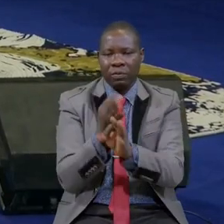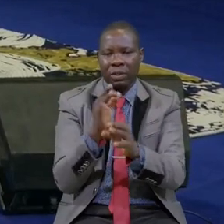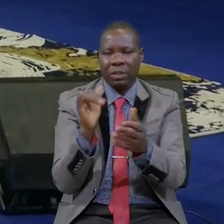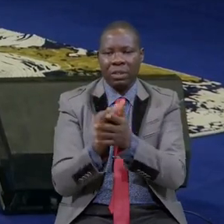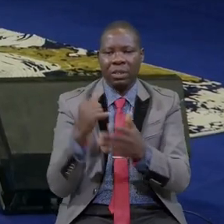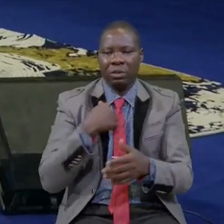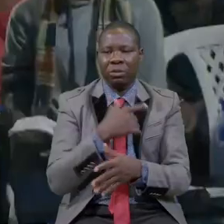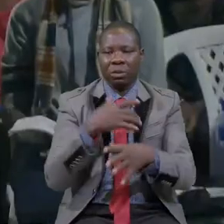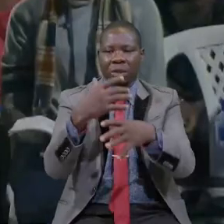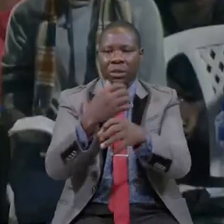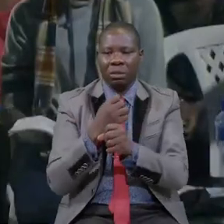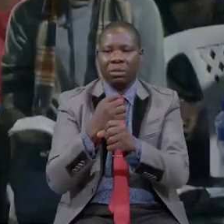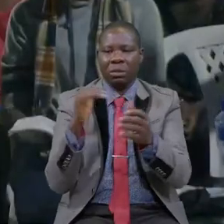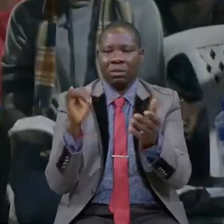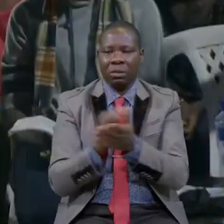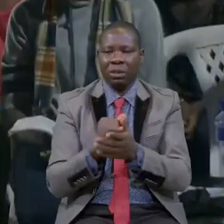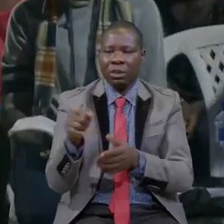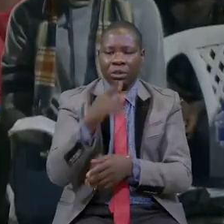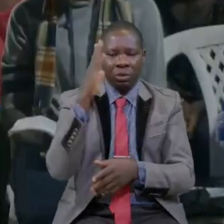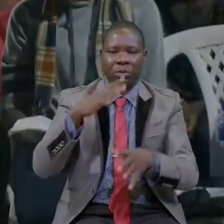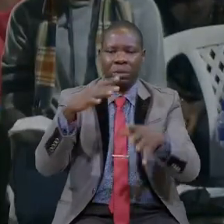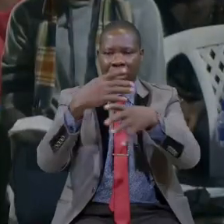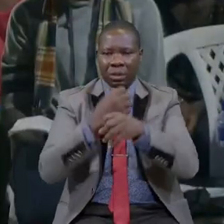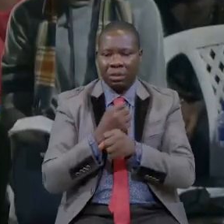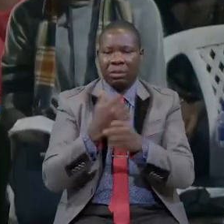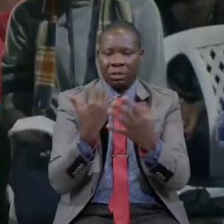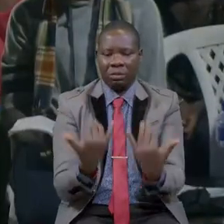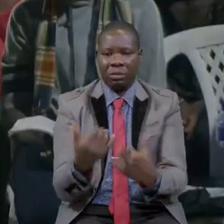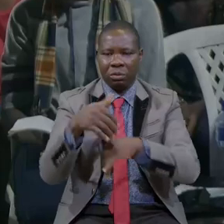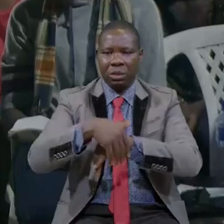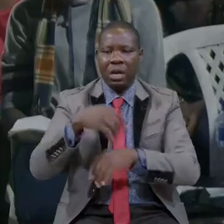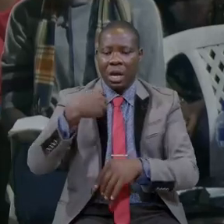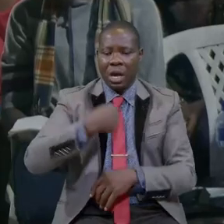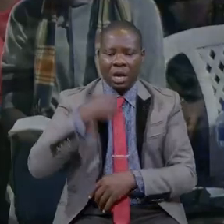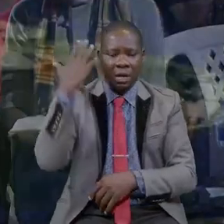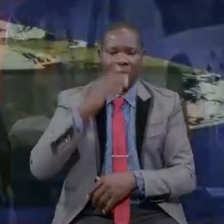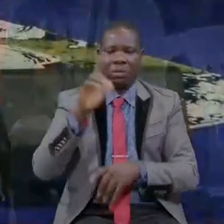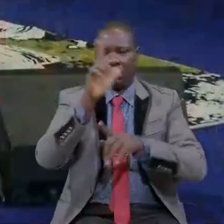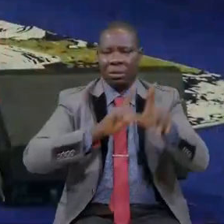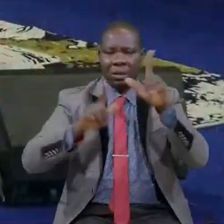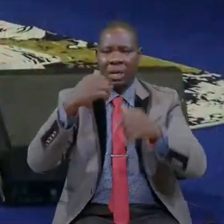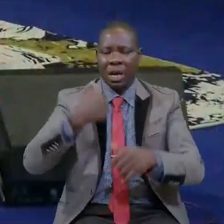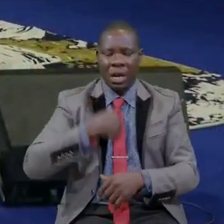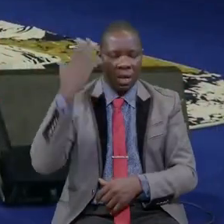Tu vas recevoir ce soir. Je vais recevoir ce soir.